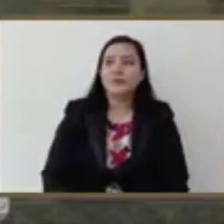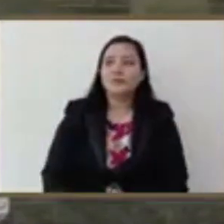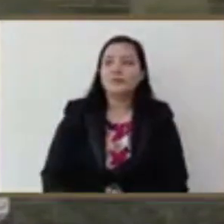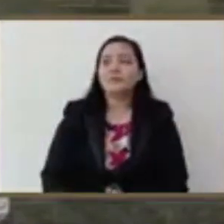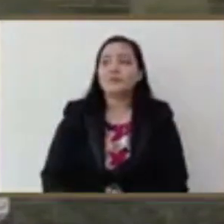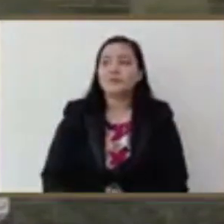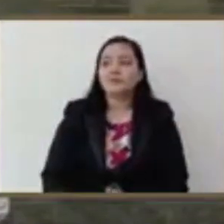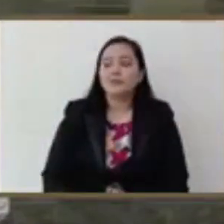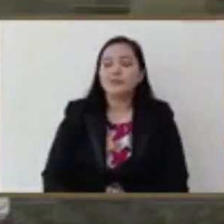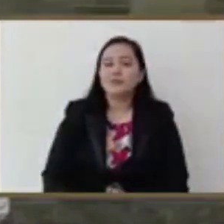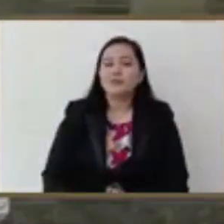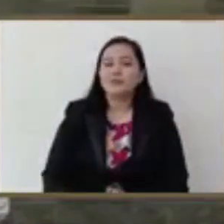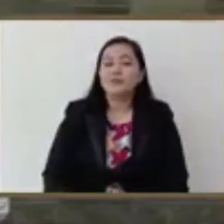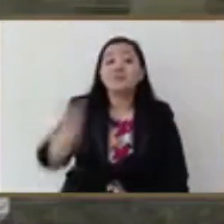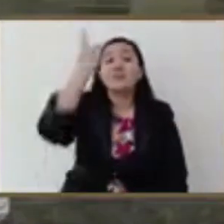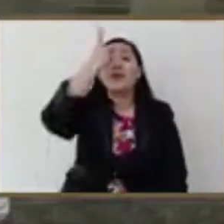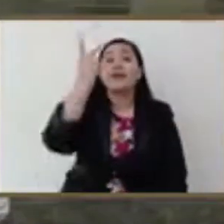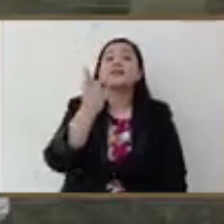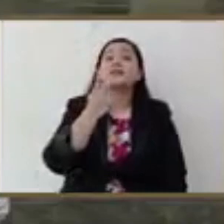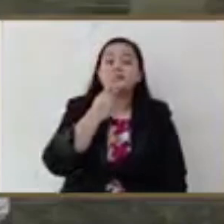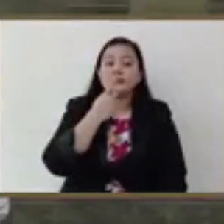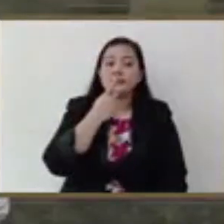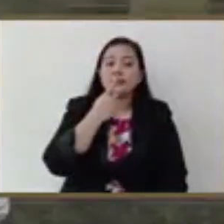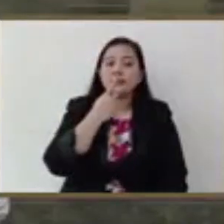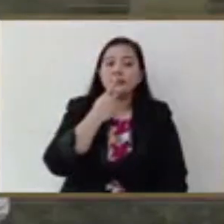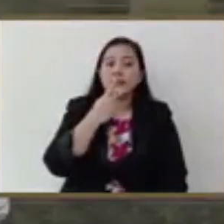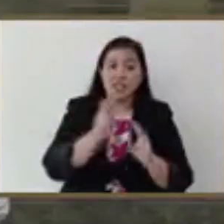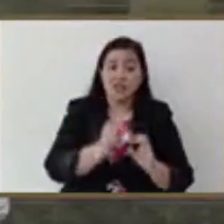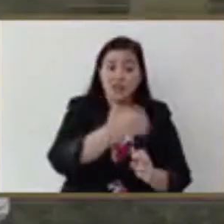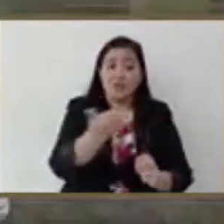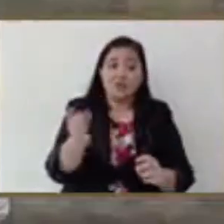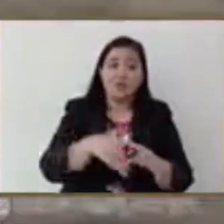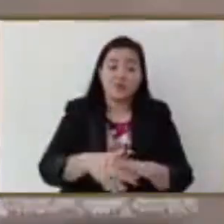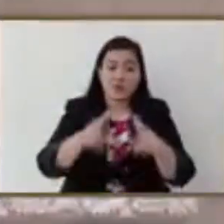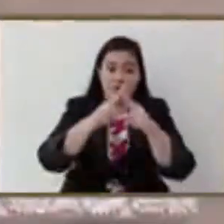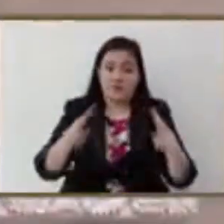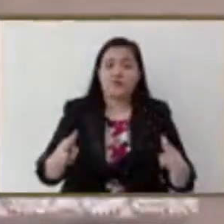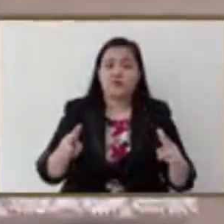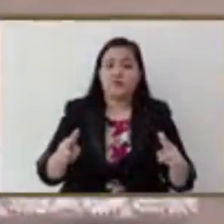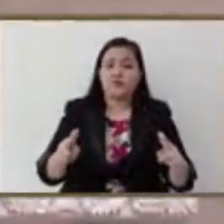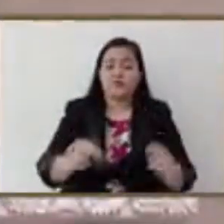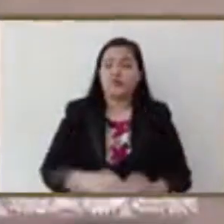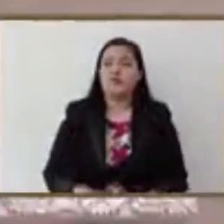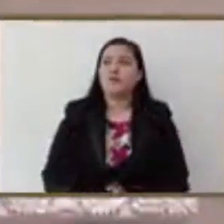natin, pag pupunta tayo sa church at maging nandiyan kayo sa virtual, eto ang sinasabi ko lagi,